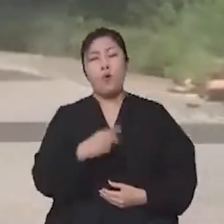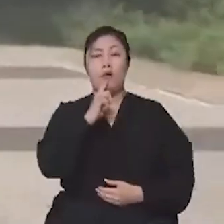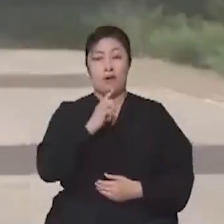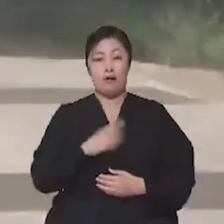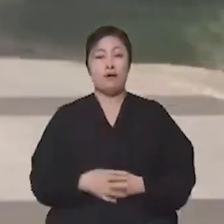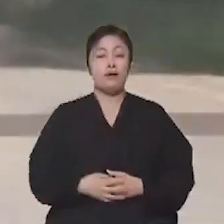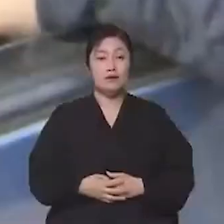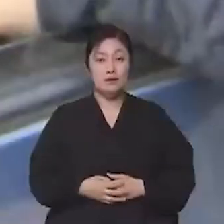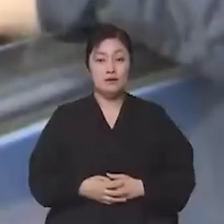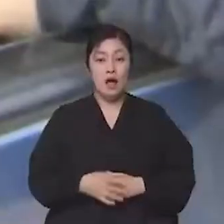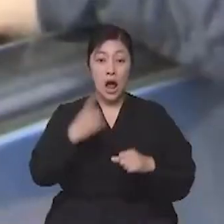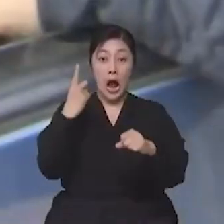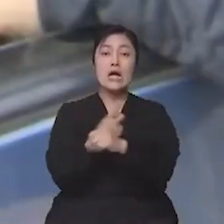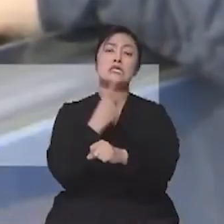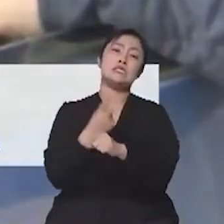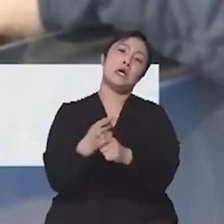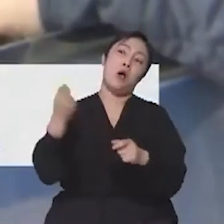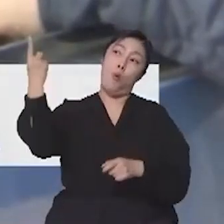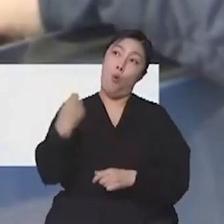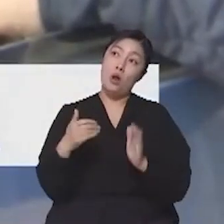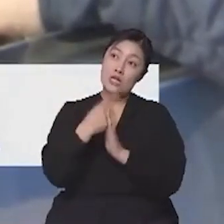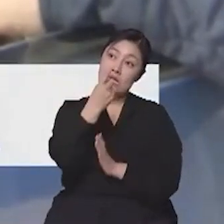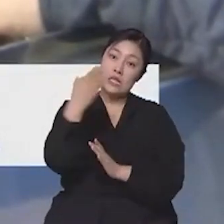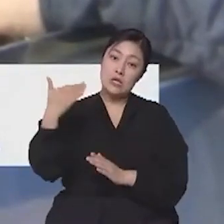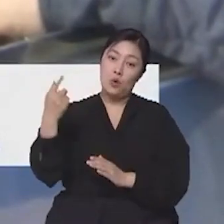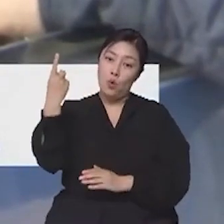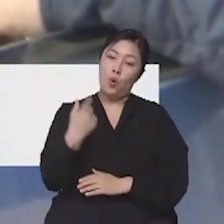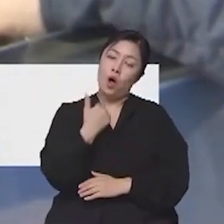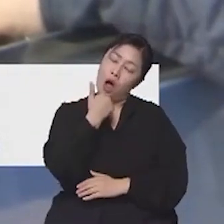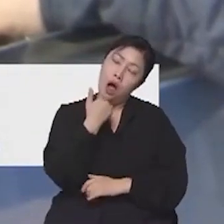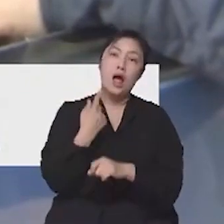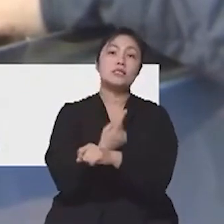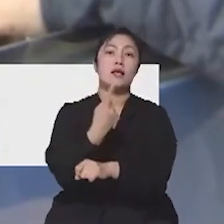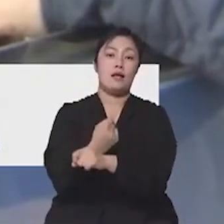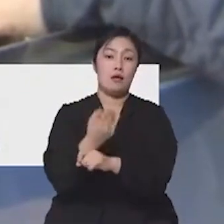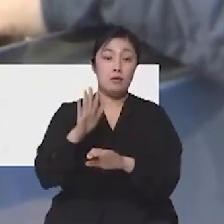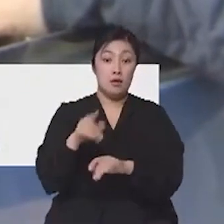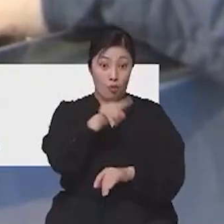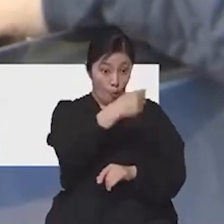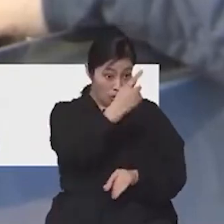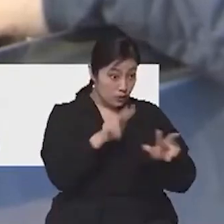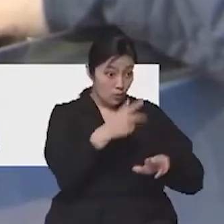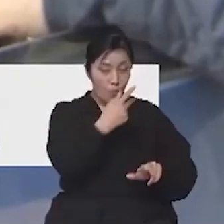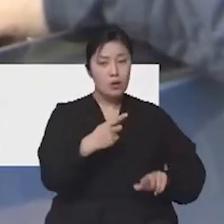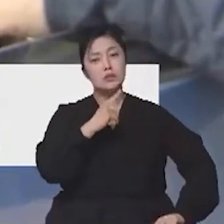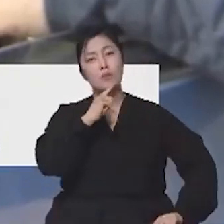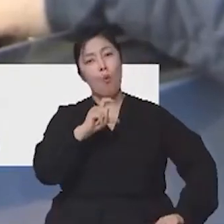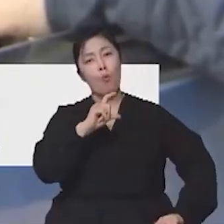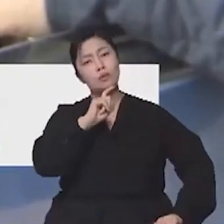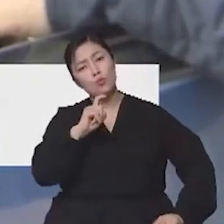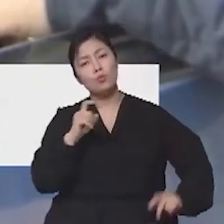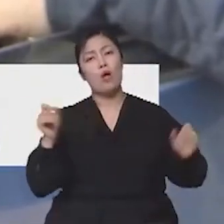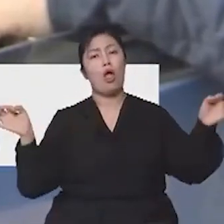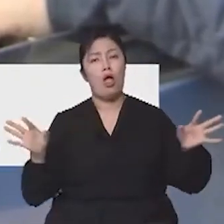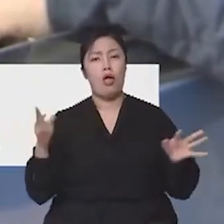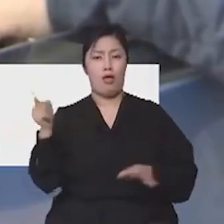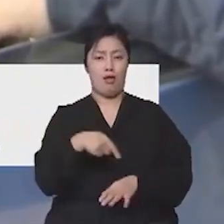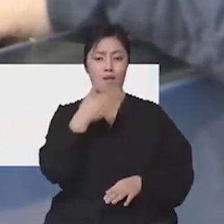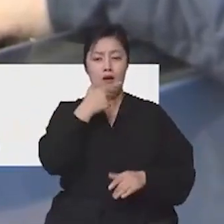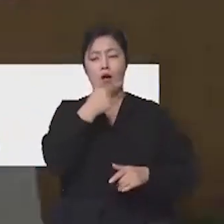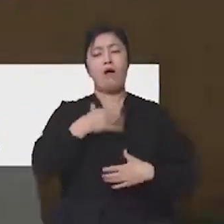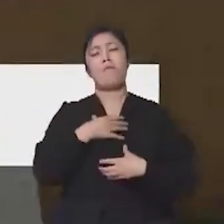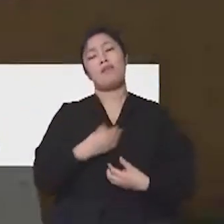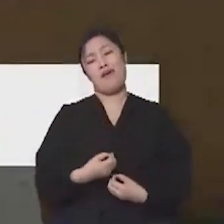말했습니다. 한 시간 걸리거든, 119 구급차가. 아, 여기서는 바로 하면은 15분, 10분 거리거든요. 그러니까